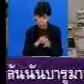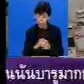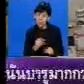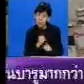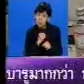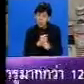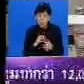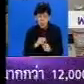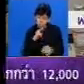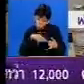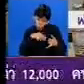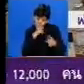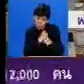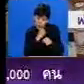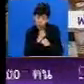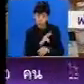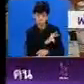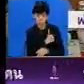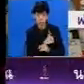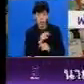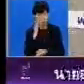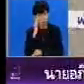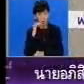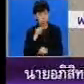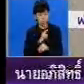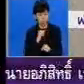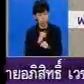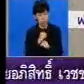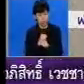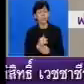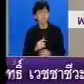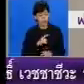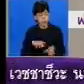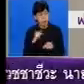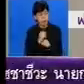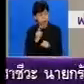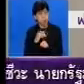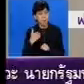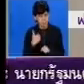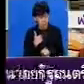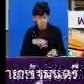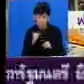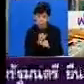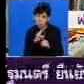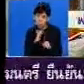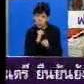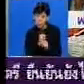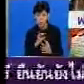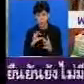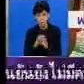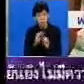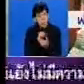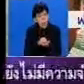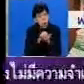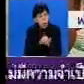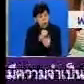ยเฉพาะเพื่อคัดกรองผู้ป่วยโรคไข้หวัดใหญ่สายพันธุ์ใหม่2009ของโรงพยาบาลราชวิถีที่จัดระบบ Fast Track หรือการให้บ